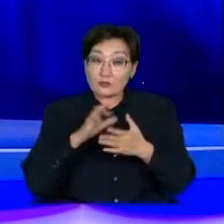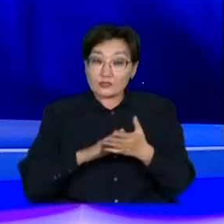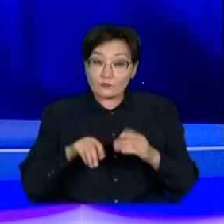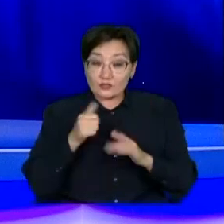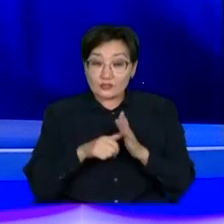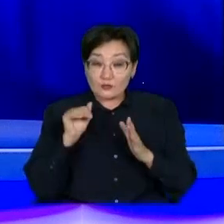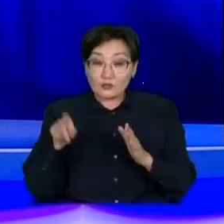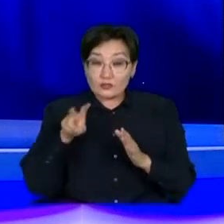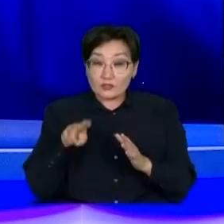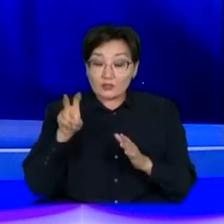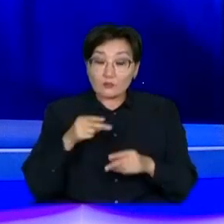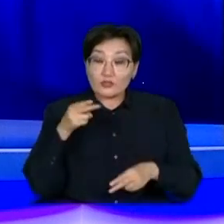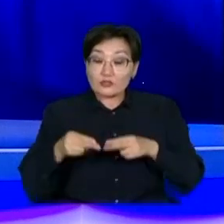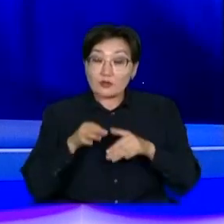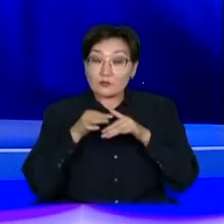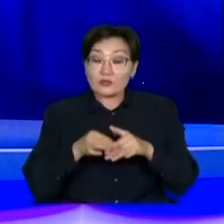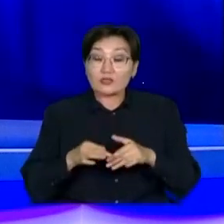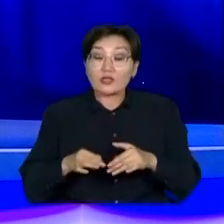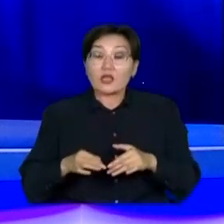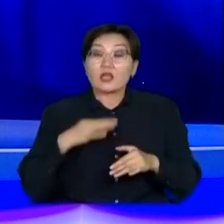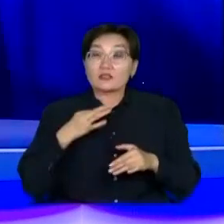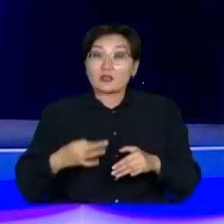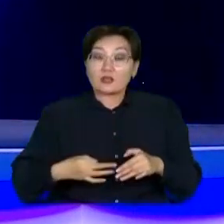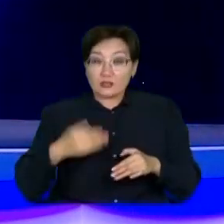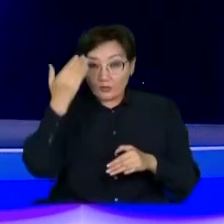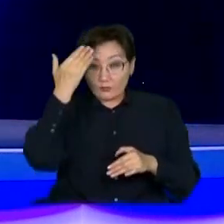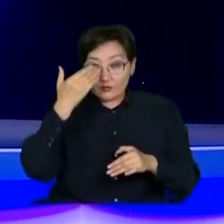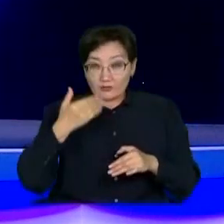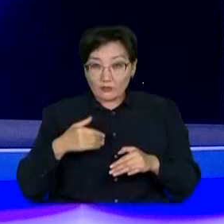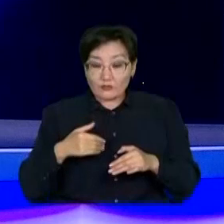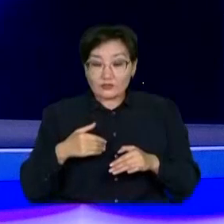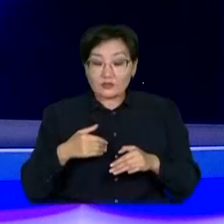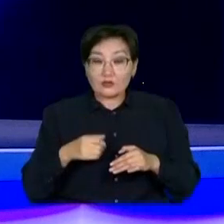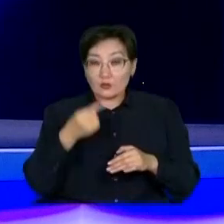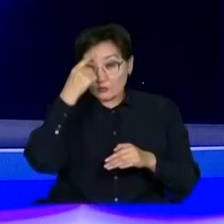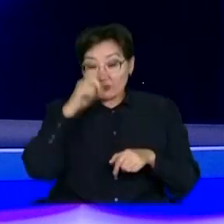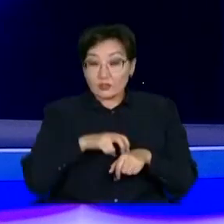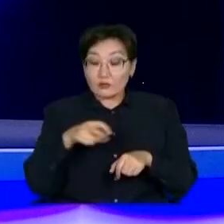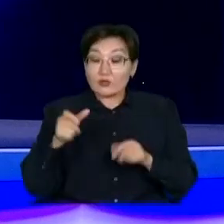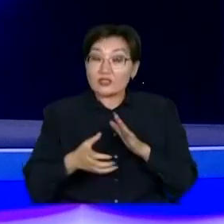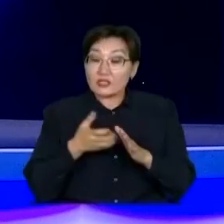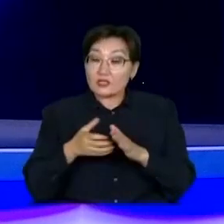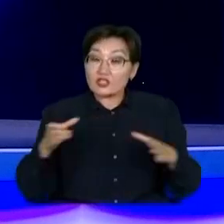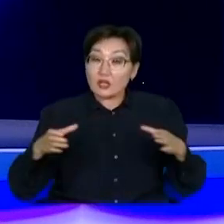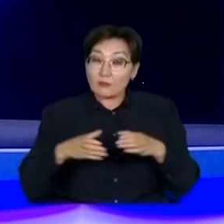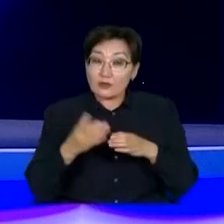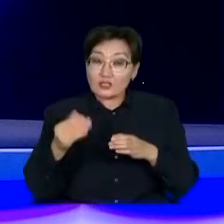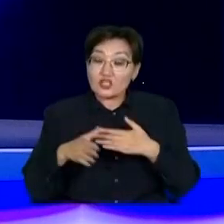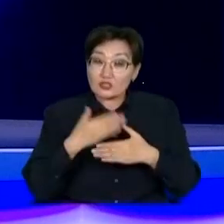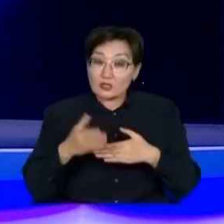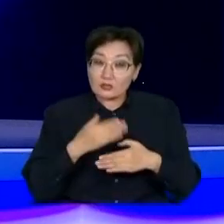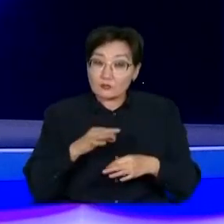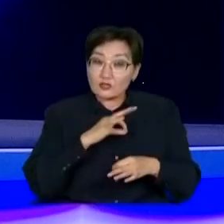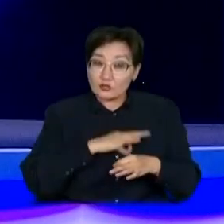16 мың долларға ота жасатып, баласының жарты беті жансызданып қалған атанылар үнділік дәрігерді шақырып берген компанияны жазаға